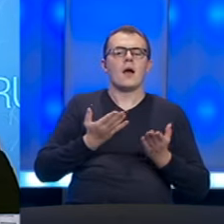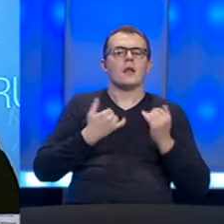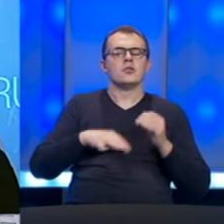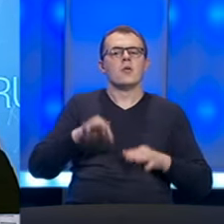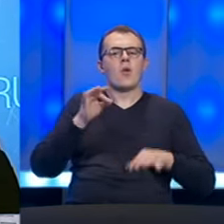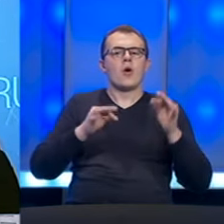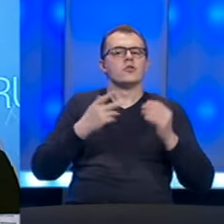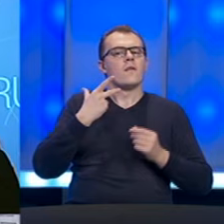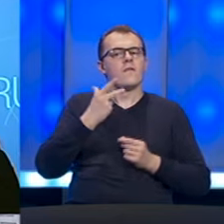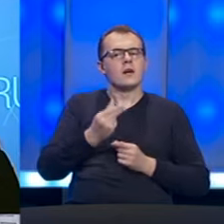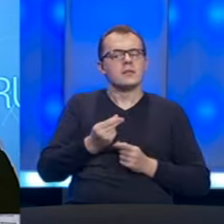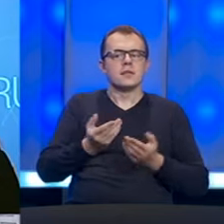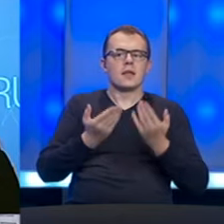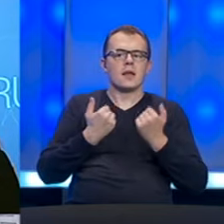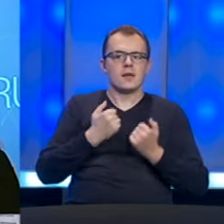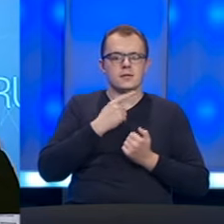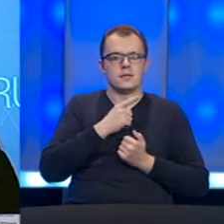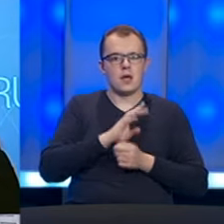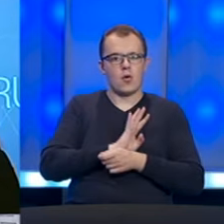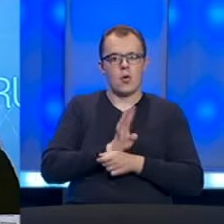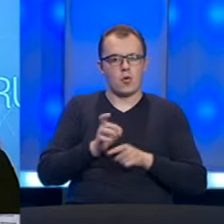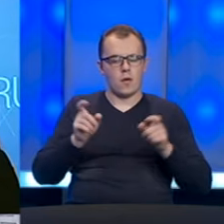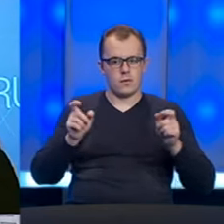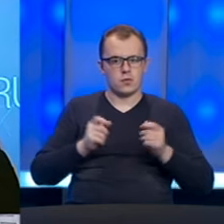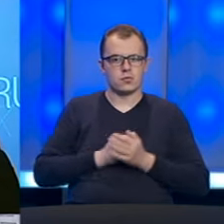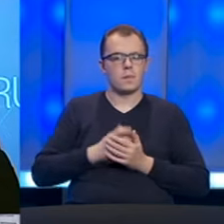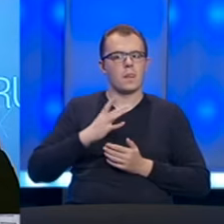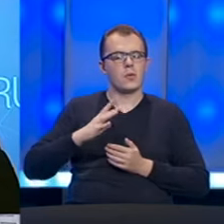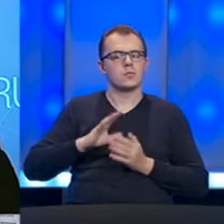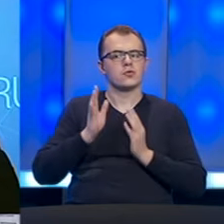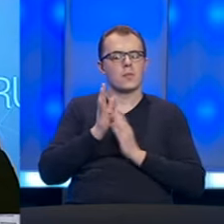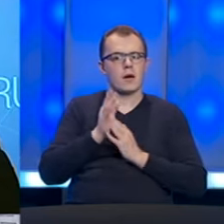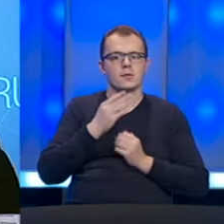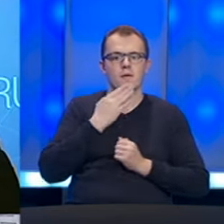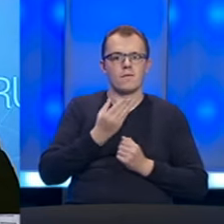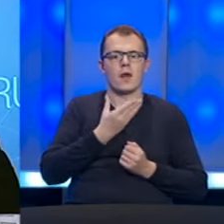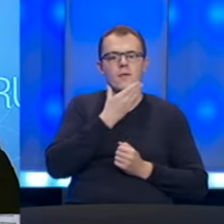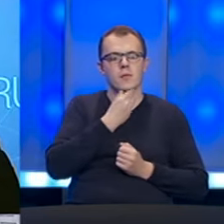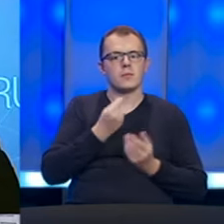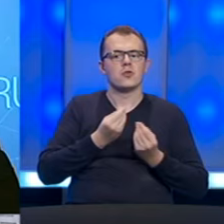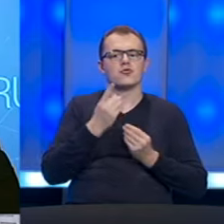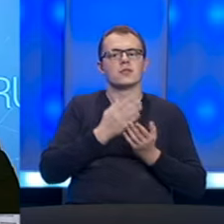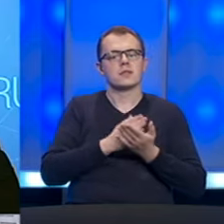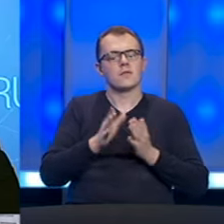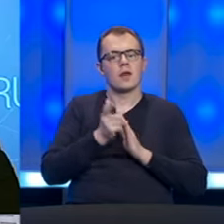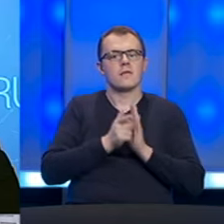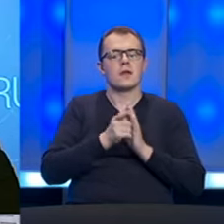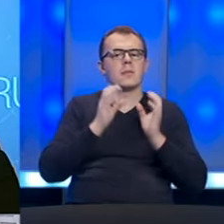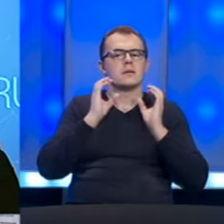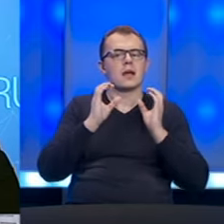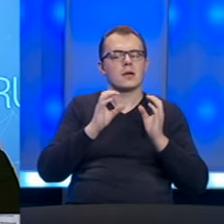pronaći vakcine za koronavirus. Gospođo Marić, hvala vam najljepša što ste izdvojili vrijeme za